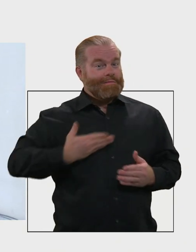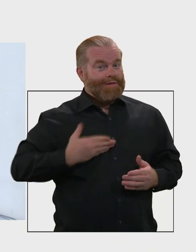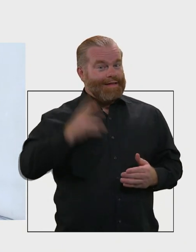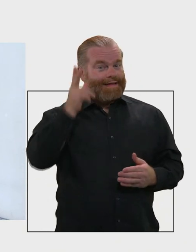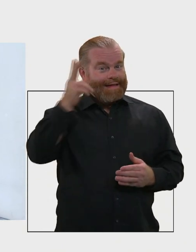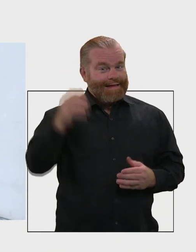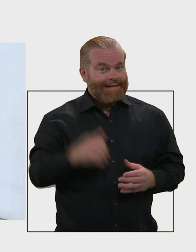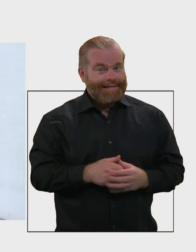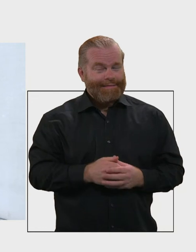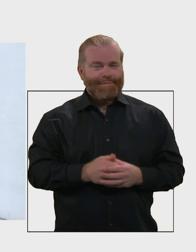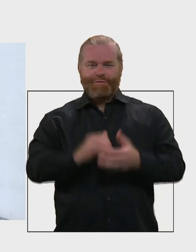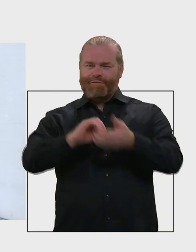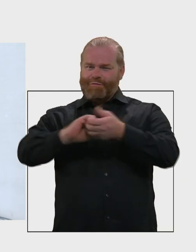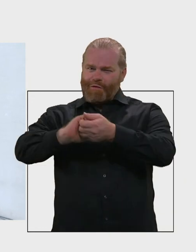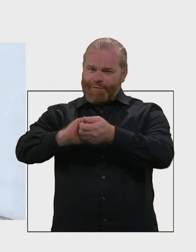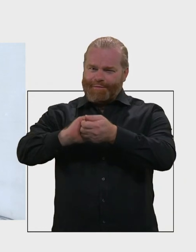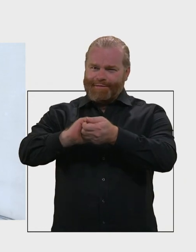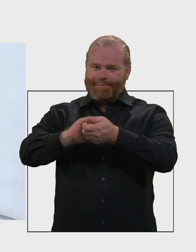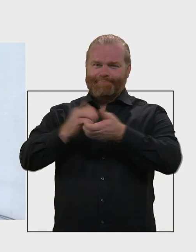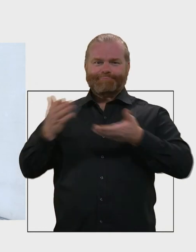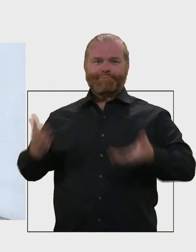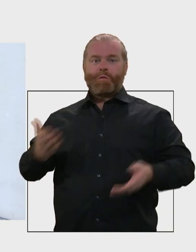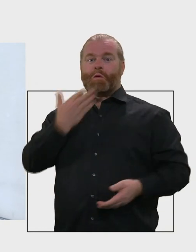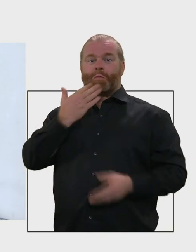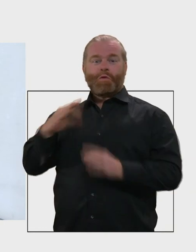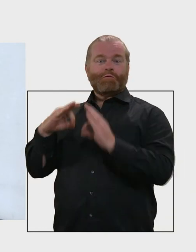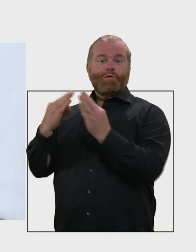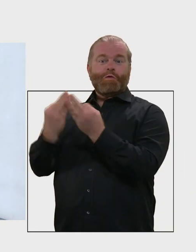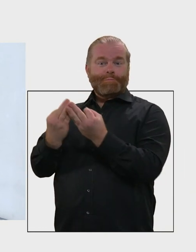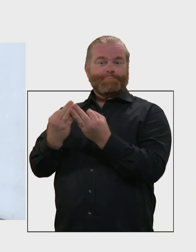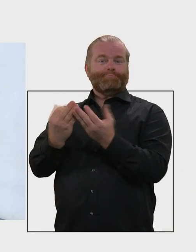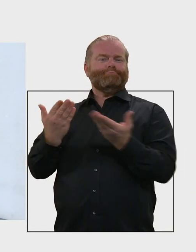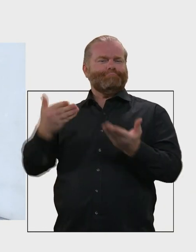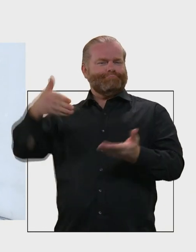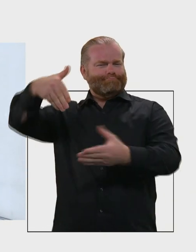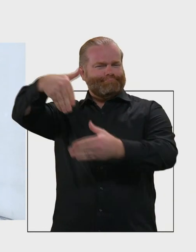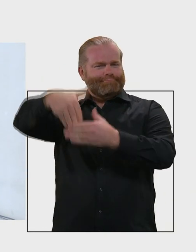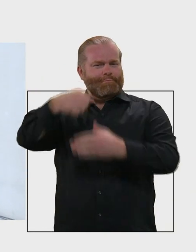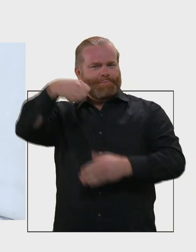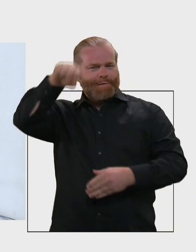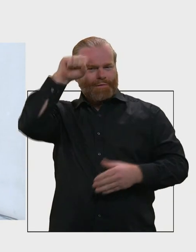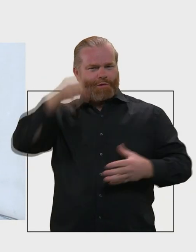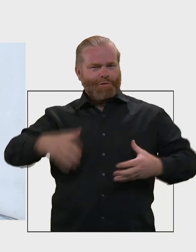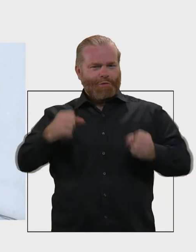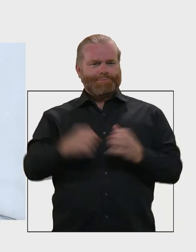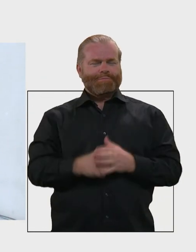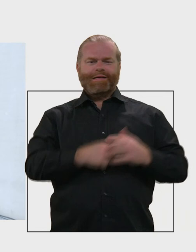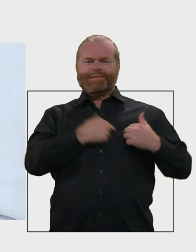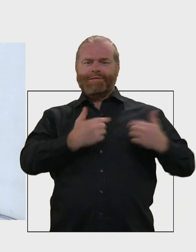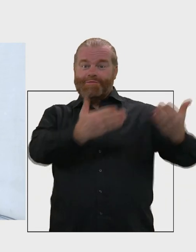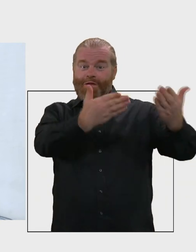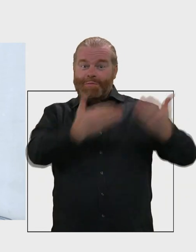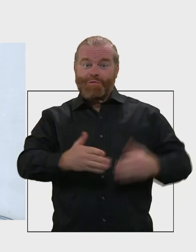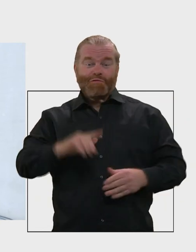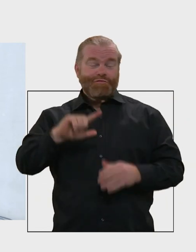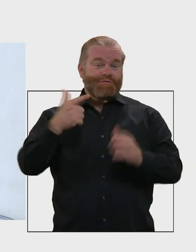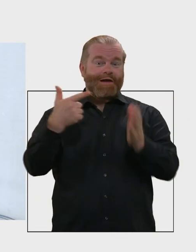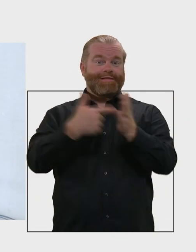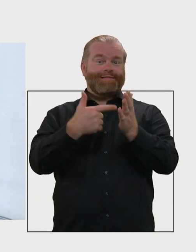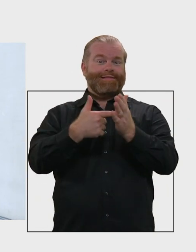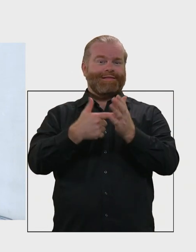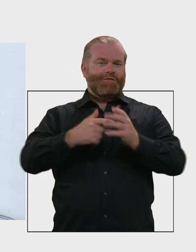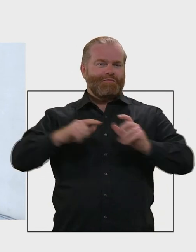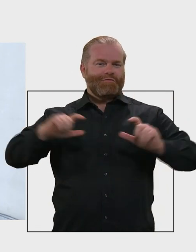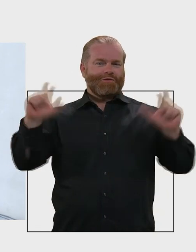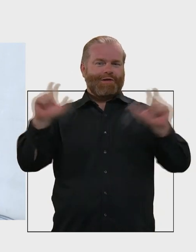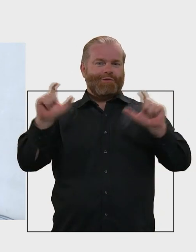Humboldt-Forums im Berliner Schloss. Herzlich willkommen zur zweiten Veranstaltung im Rahmen unserer Diskursreihen hier live